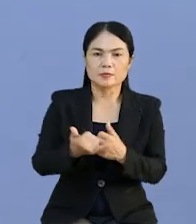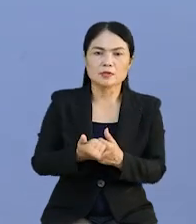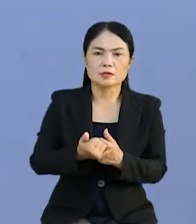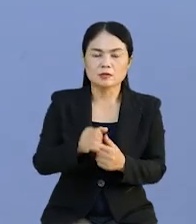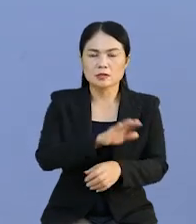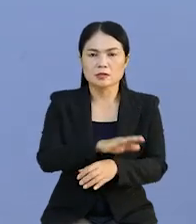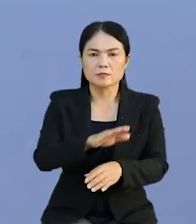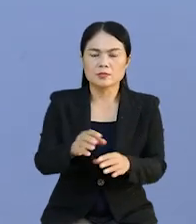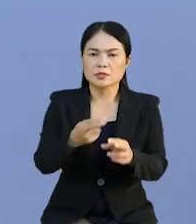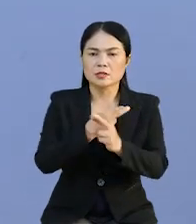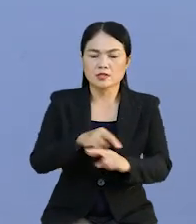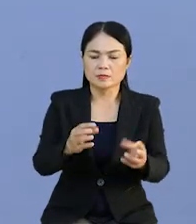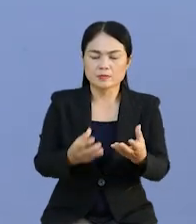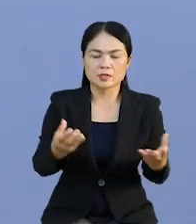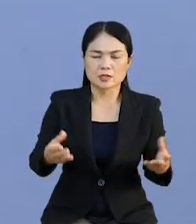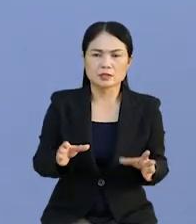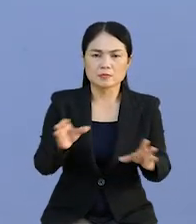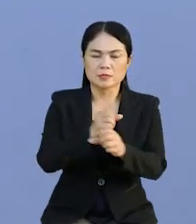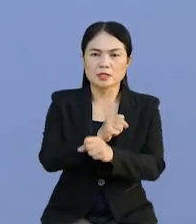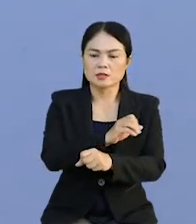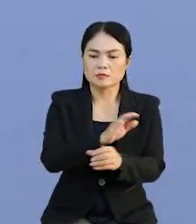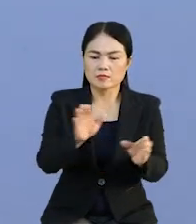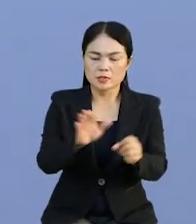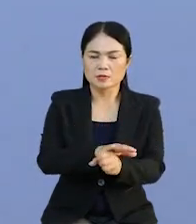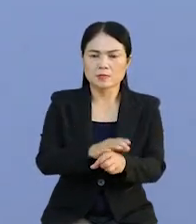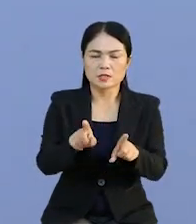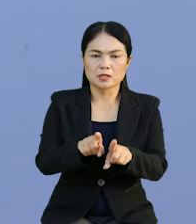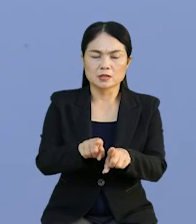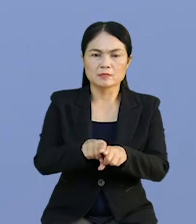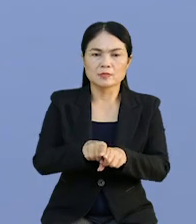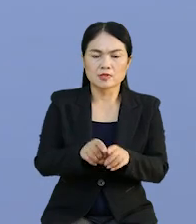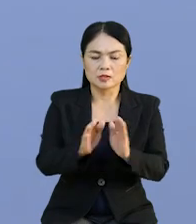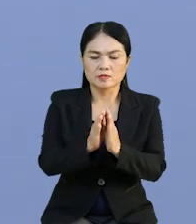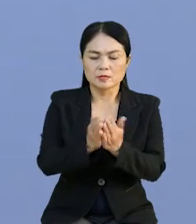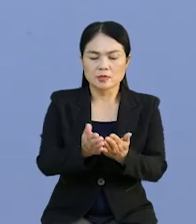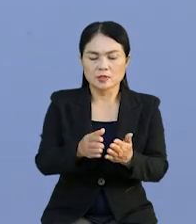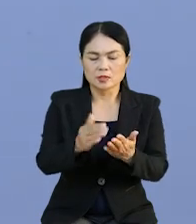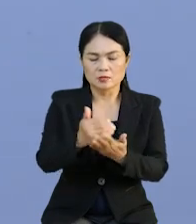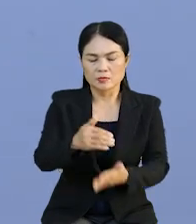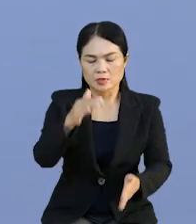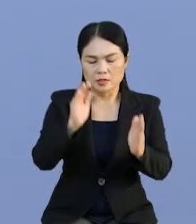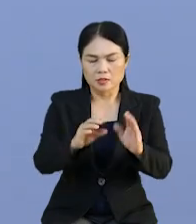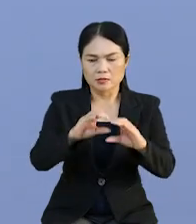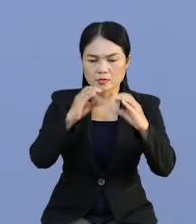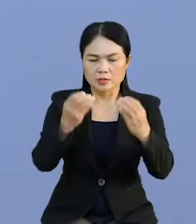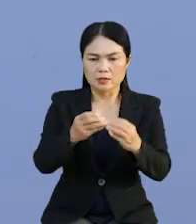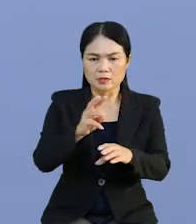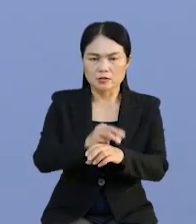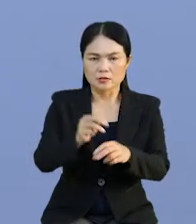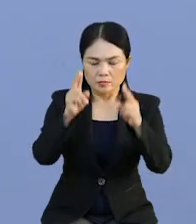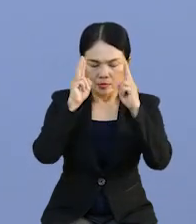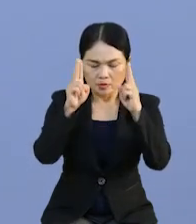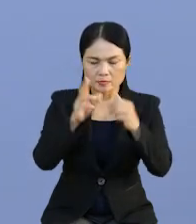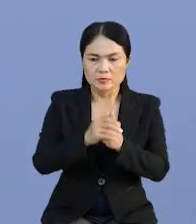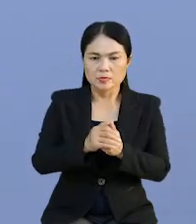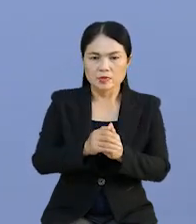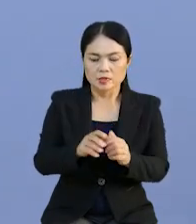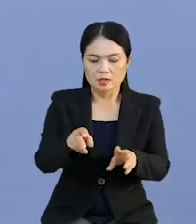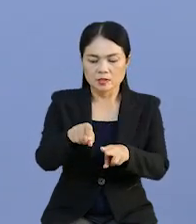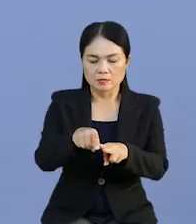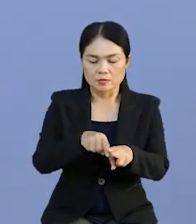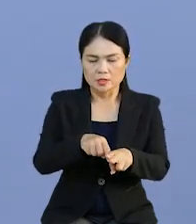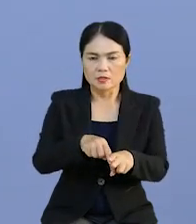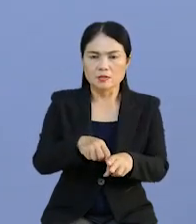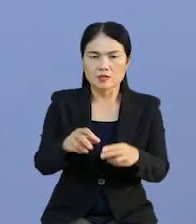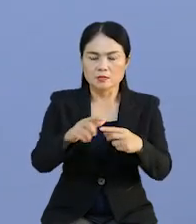ញ្ចឹងសូមកូនត្រៀមសម្ភារៈឲ្យបានគ្រប់គ្រាន់ដូចជាសៀវភៅសិក្សាគោលរបស់យើងបាទប៊ិចបន្ទាត់